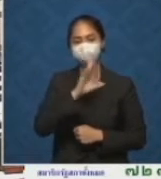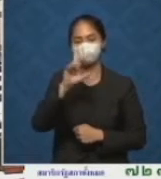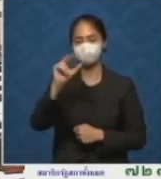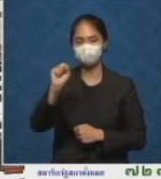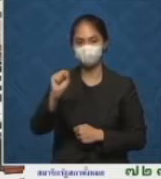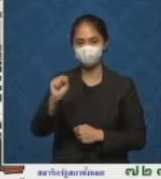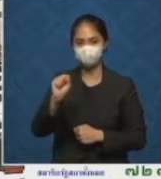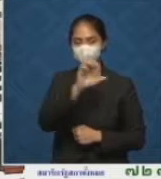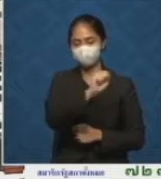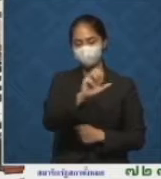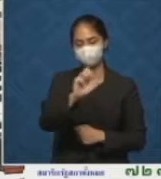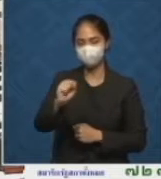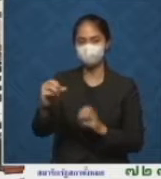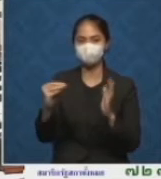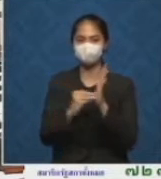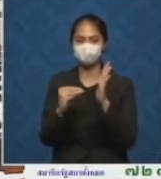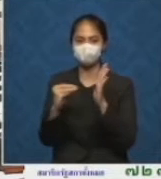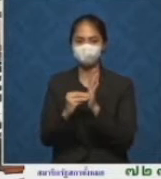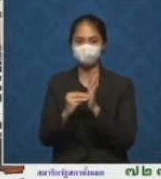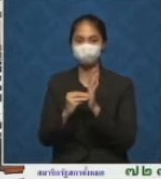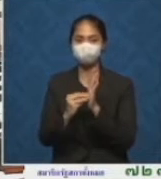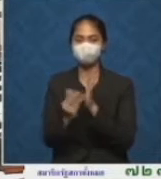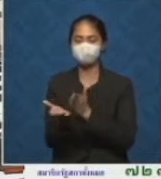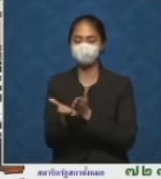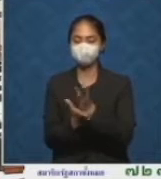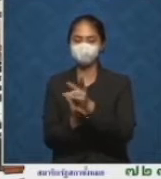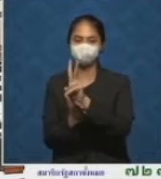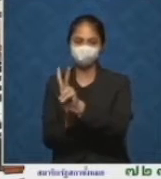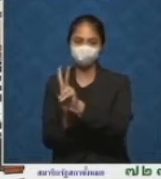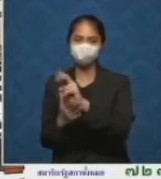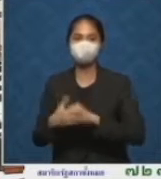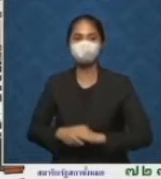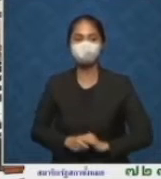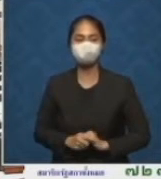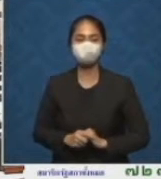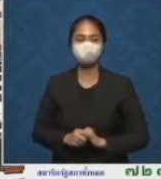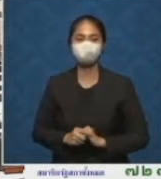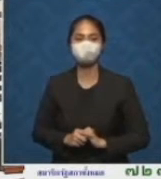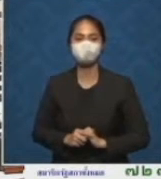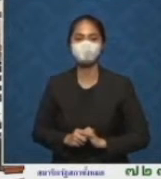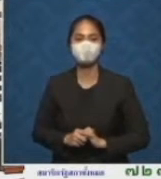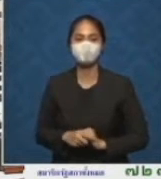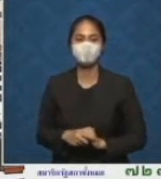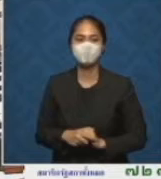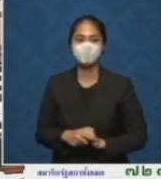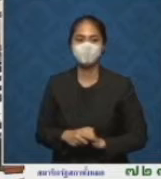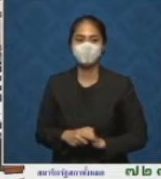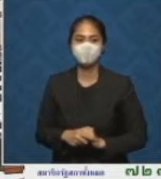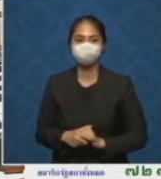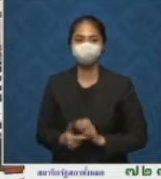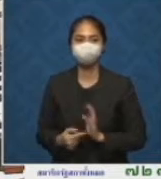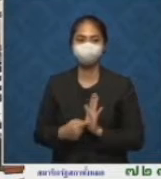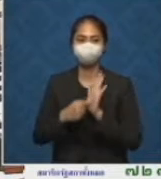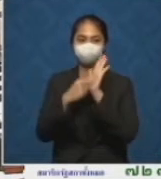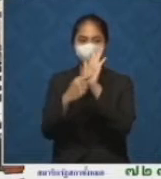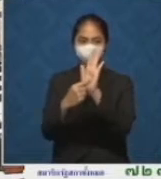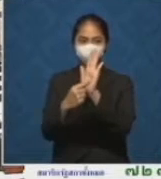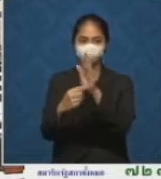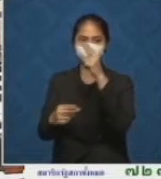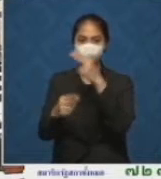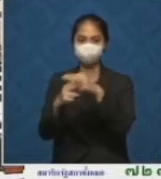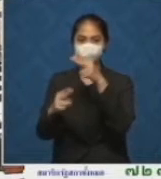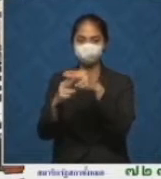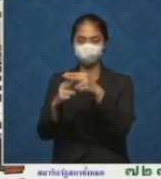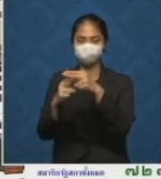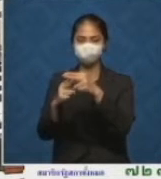รเขต2กรุงเทพมหานครพรรคพลังประชารัฐในฐานะสมาชิกรัฐสภาค่ะดิฉันขอเสนอรายชื่อ